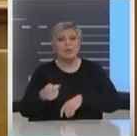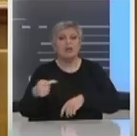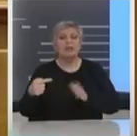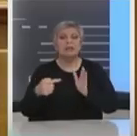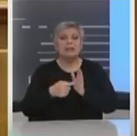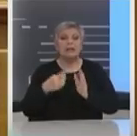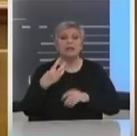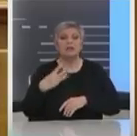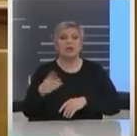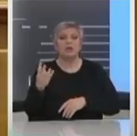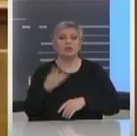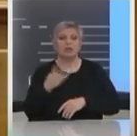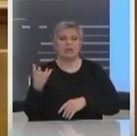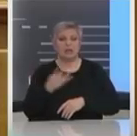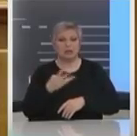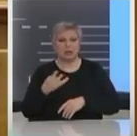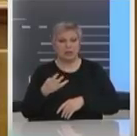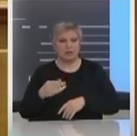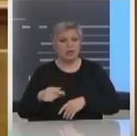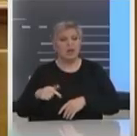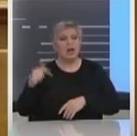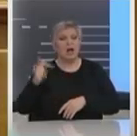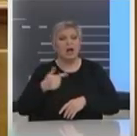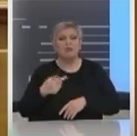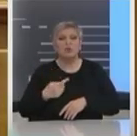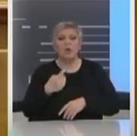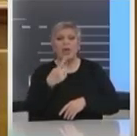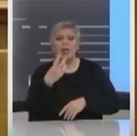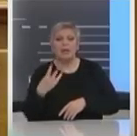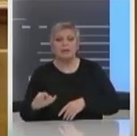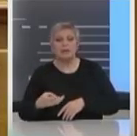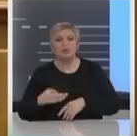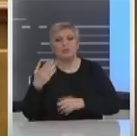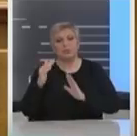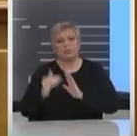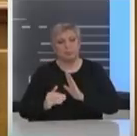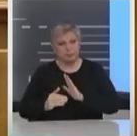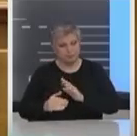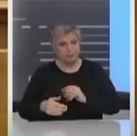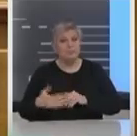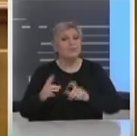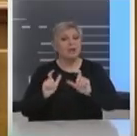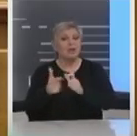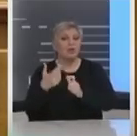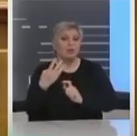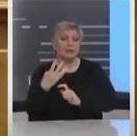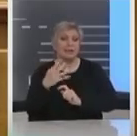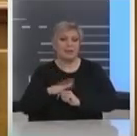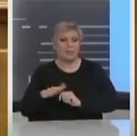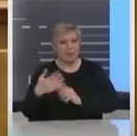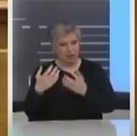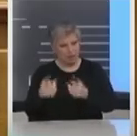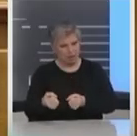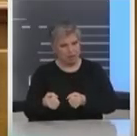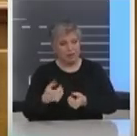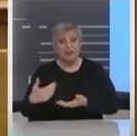1.344, χάνει δηλαδή το 1/3 του επιδόματός της. Η οικογένεια με 4 παιδιά και ετήσιο